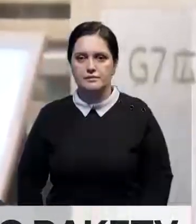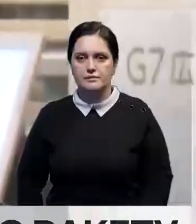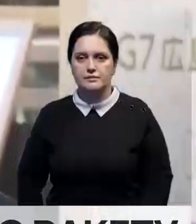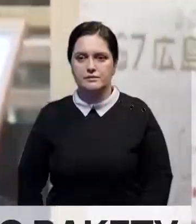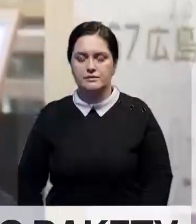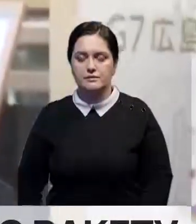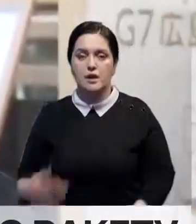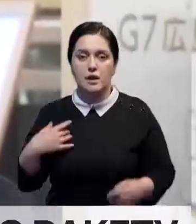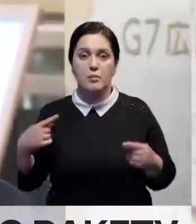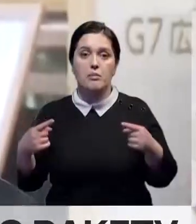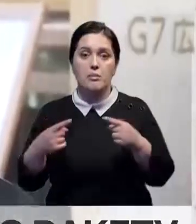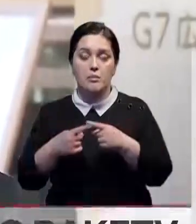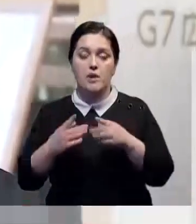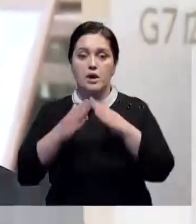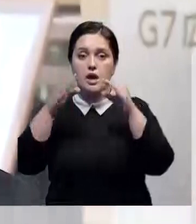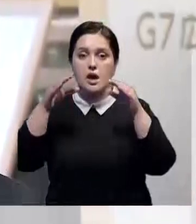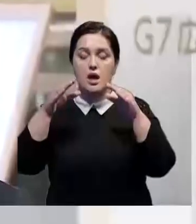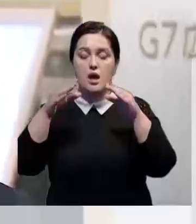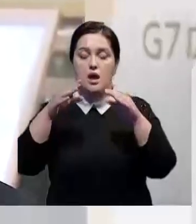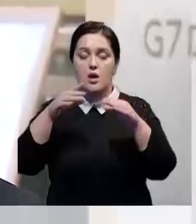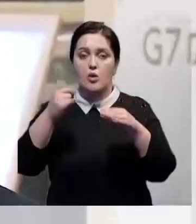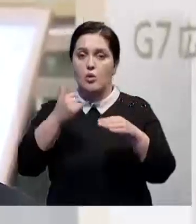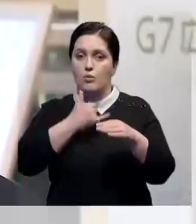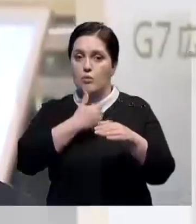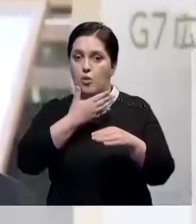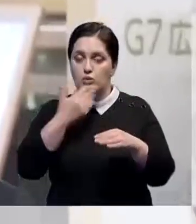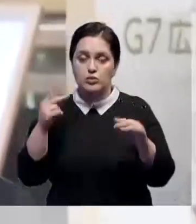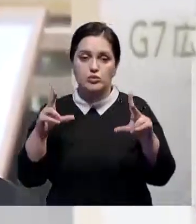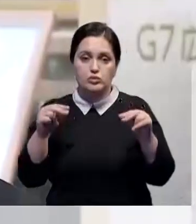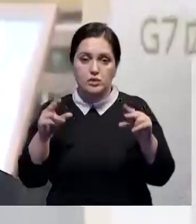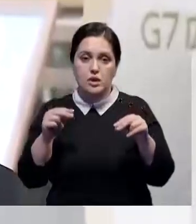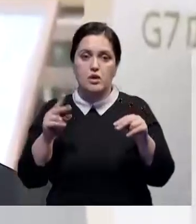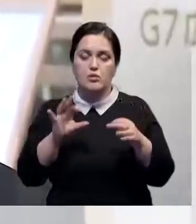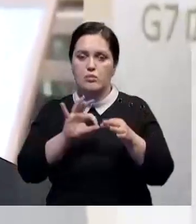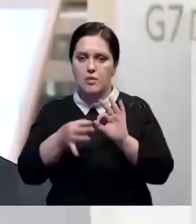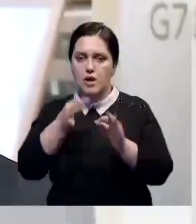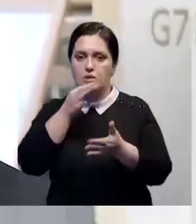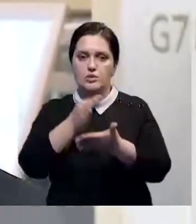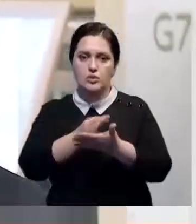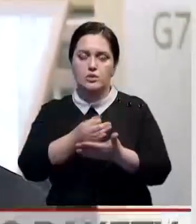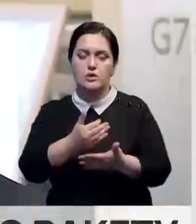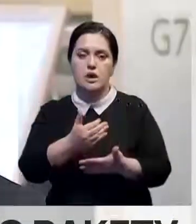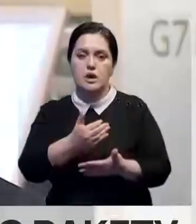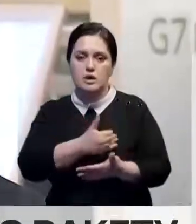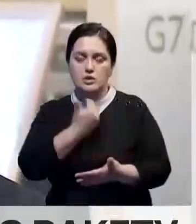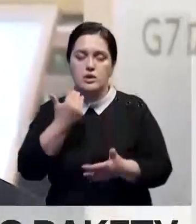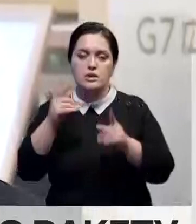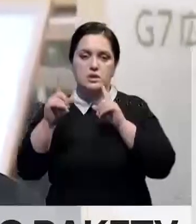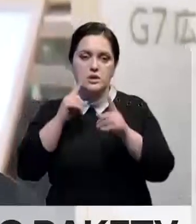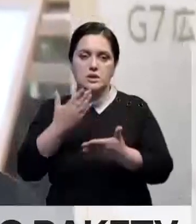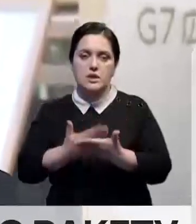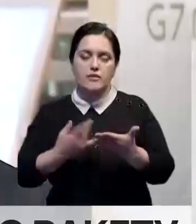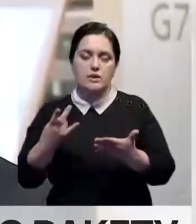Мы подтверждаем, что ракета не упала на территории нашей страны. Позже для получения подробного отчета я хотел бы провести заседание